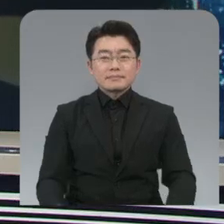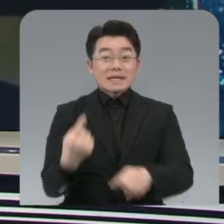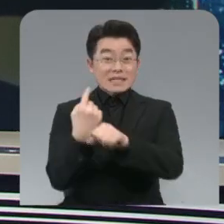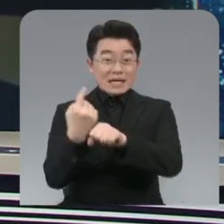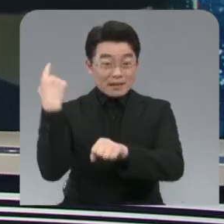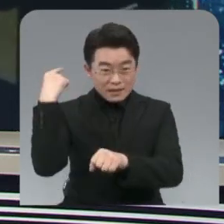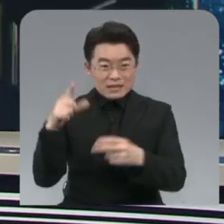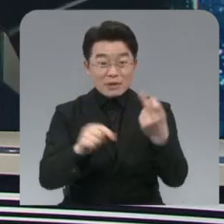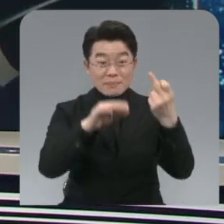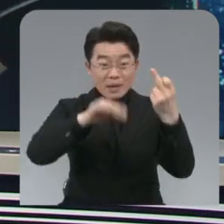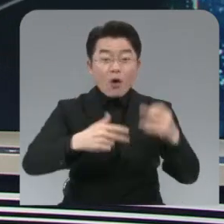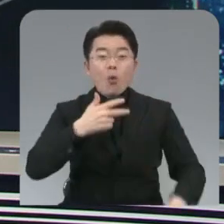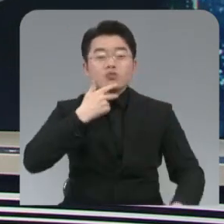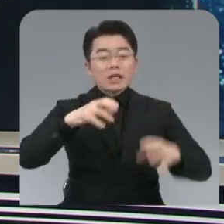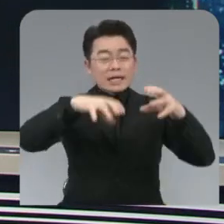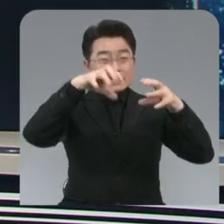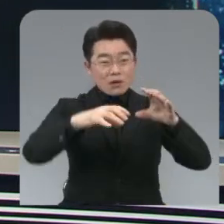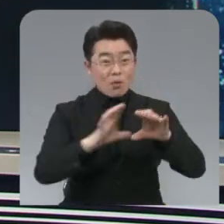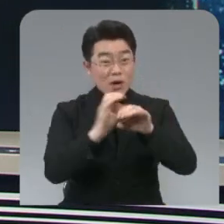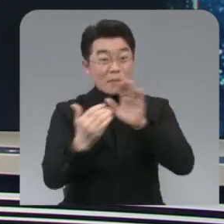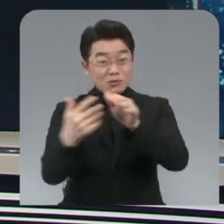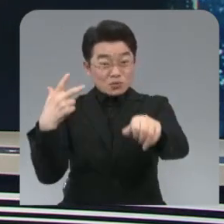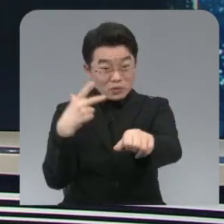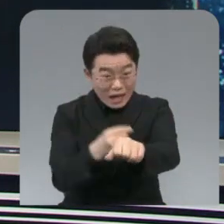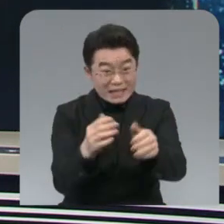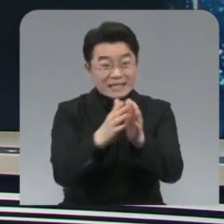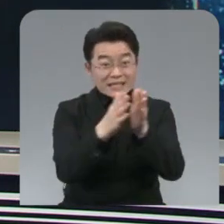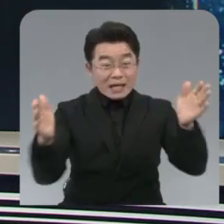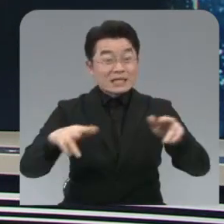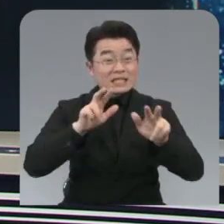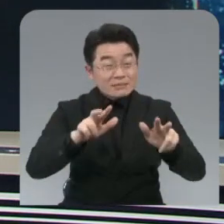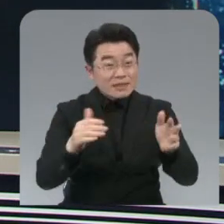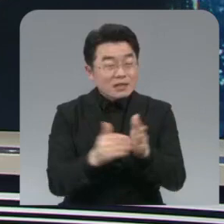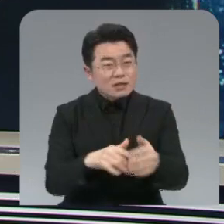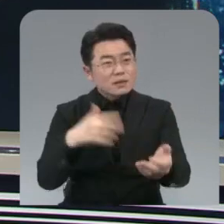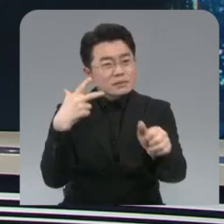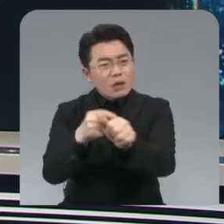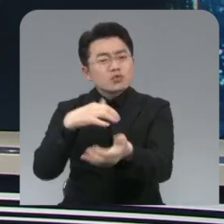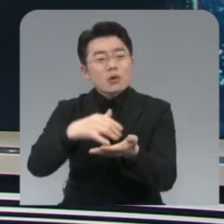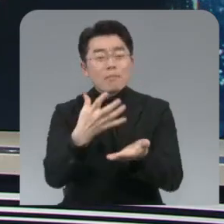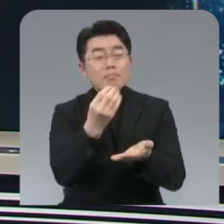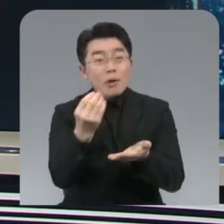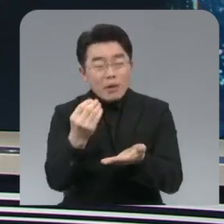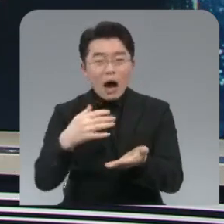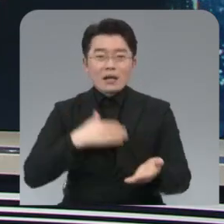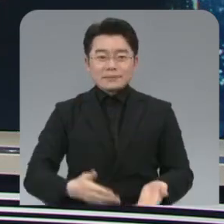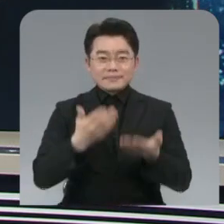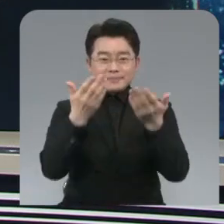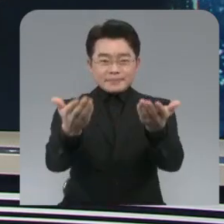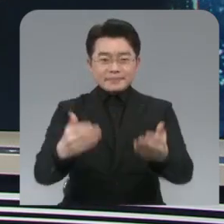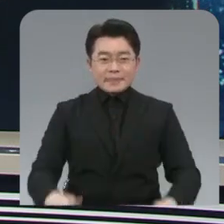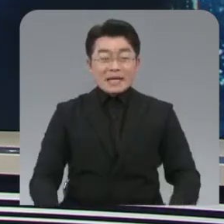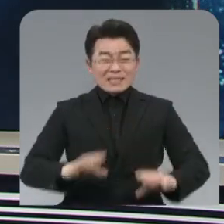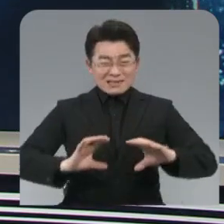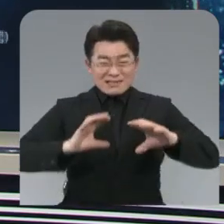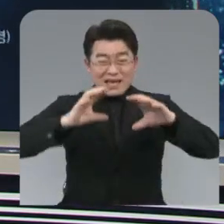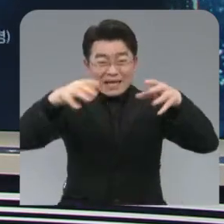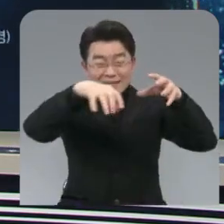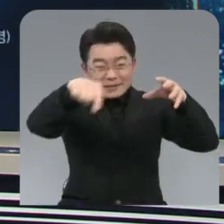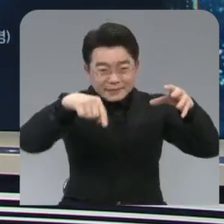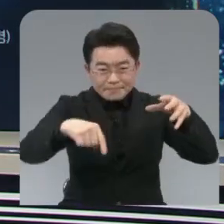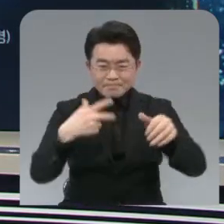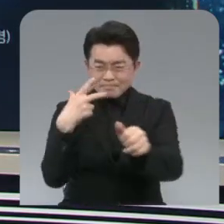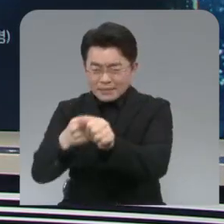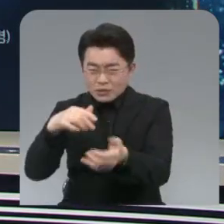네, 지난해 말 영국에서부터 코로나 백신 접종이 시작됐는데 지금까지 몇 명이나 맞았는지 한번 살펴보겠습니다. 전 세계